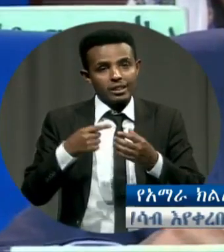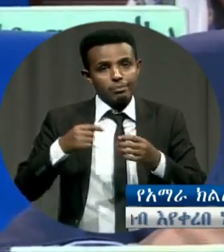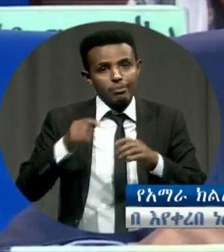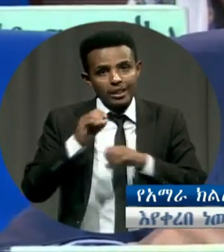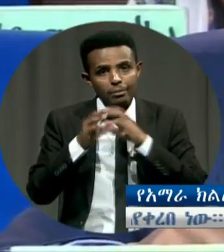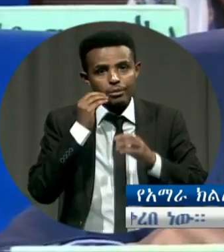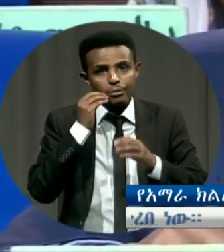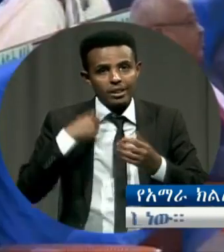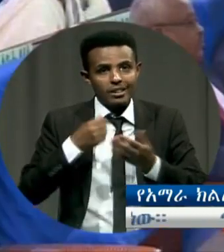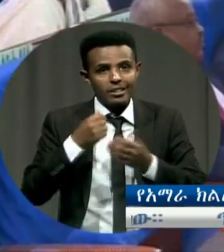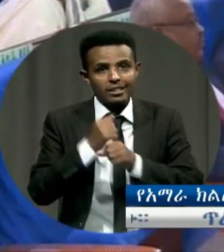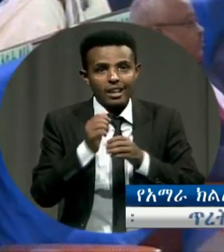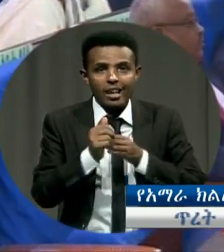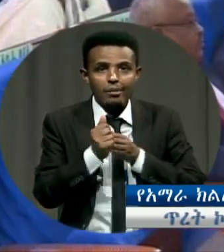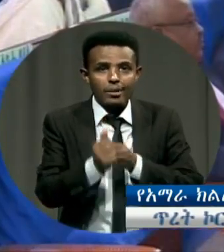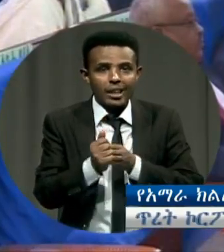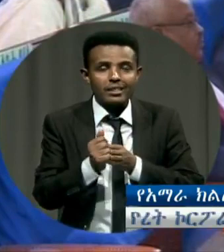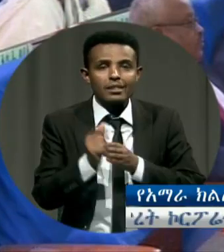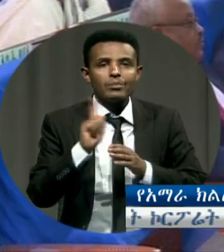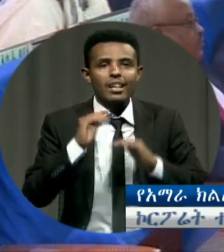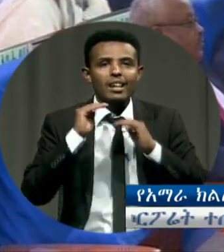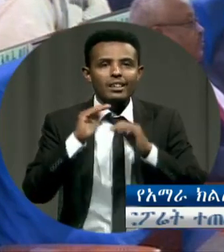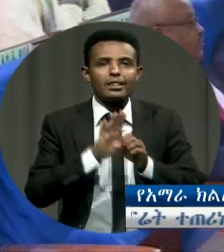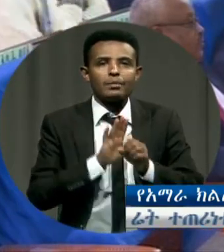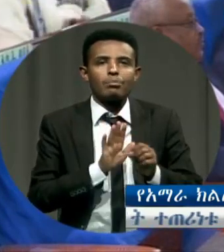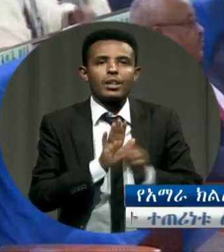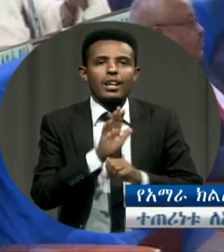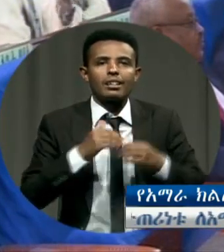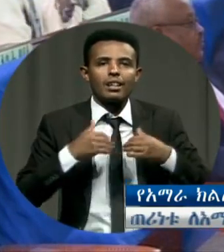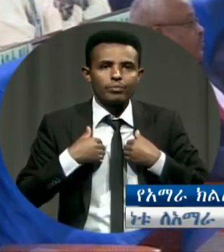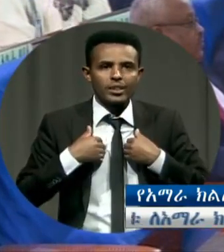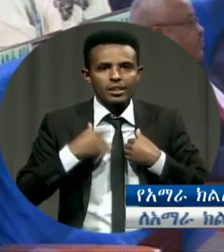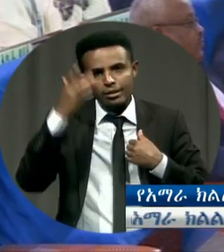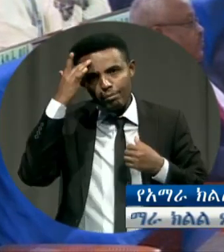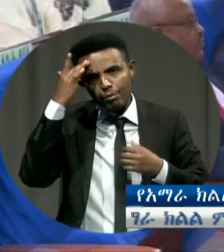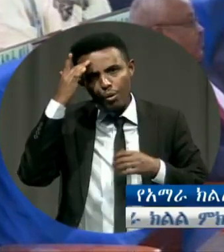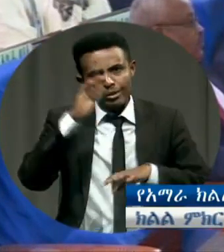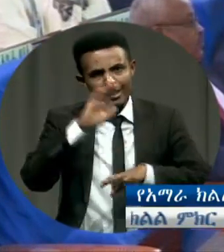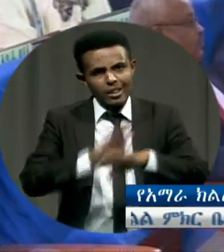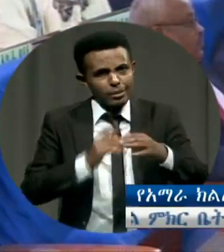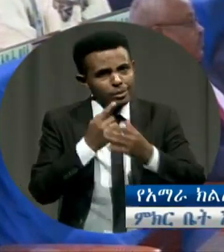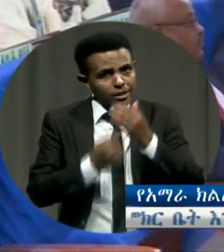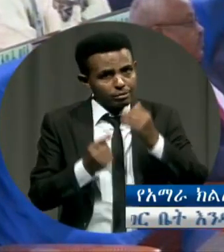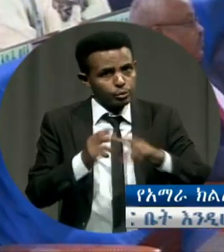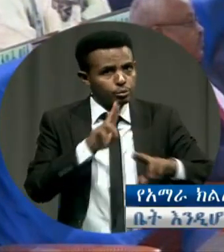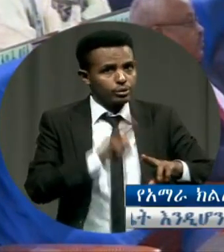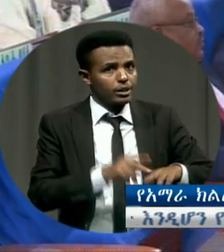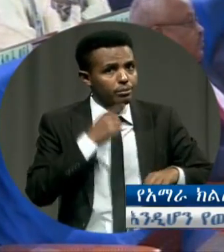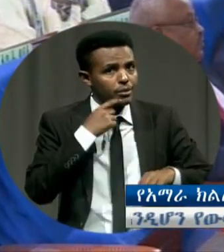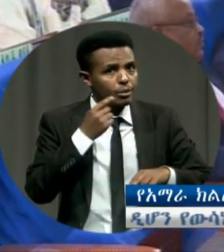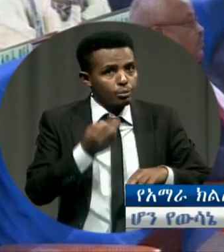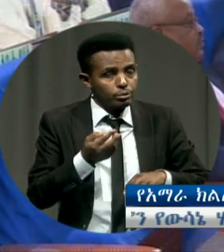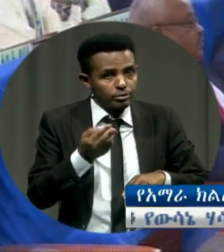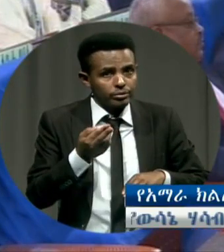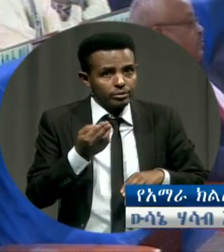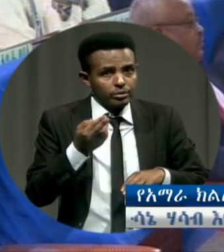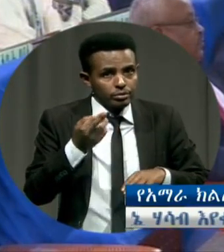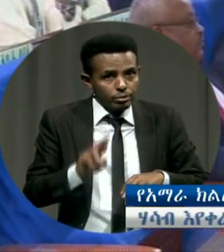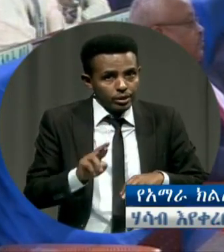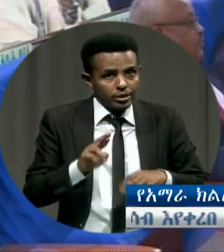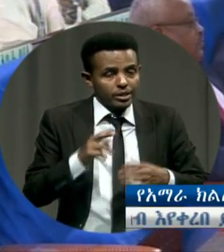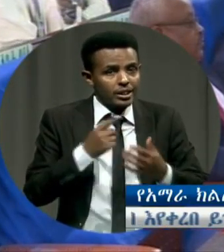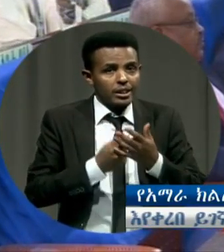ስራ ለመምራት ምን ያህል ብቃት አለው? ዝም ብሎ ተጠሪ ሆኖ ብቻ ነው ቁጭ የሚለው? ይሄ ቢዝነስ ኢንቲቲ